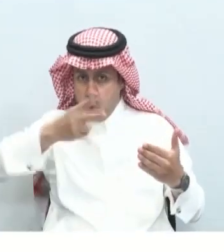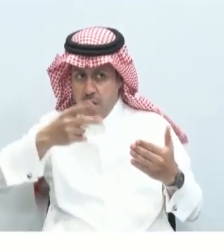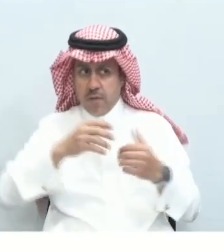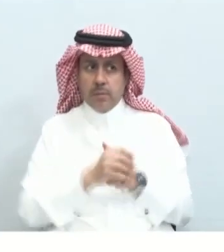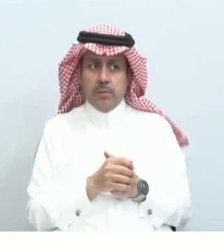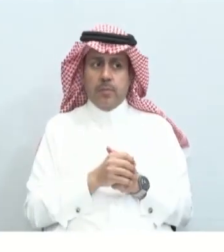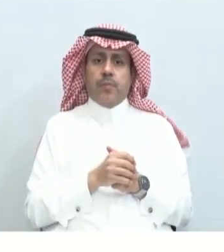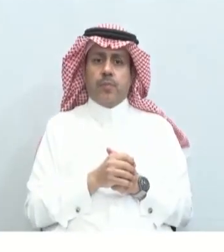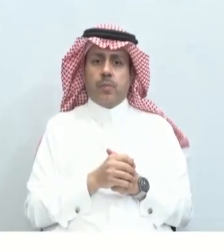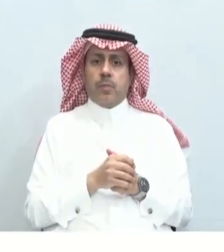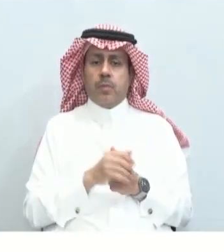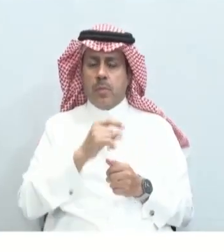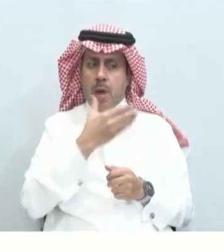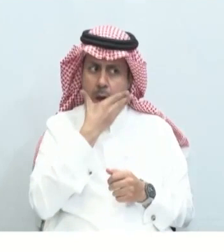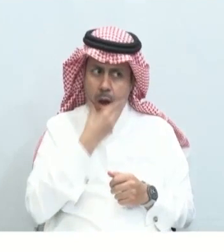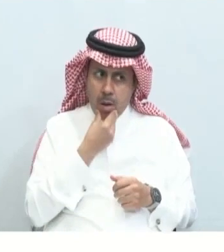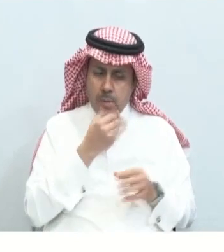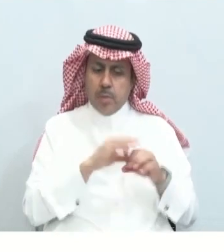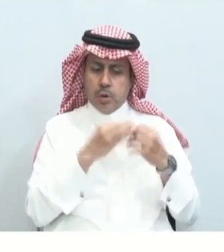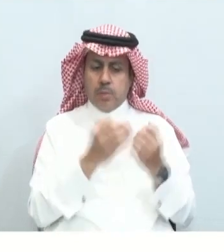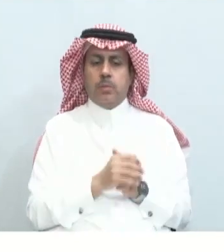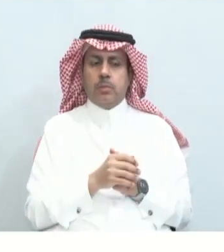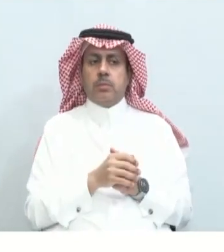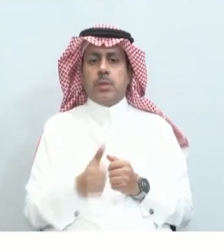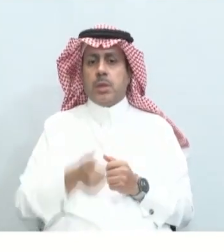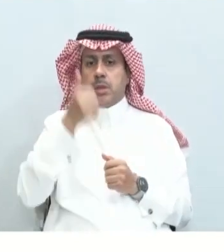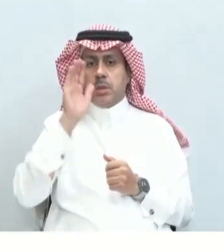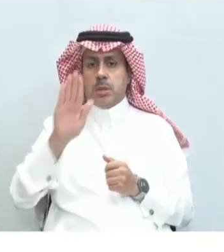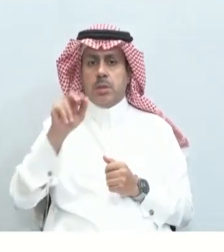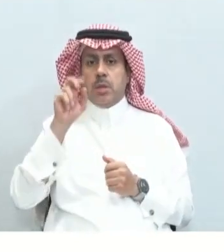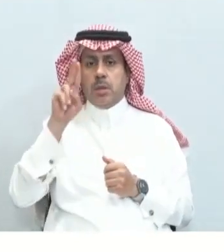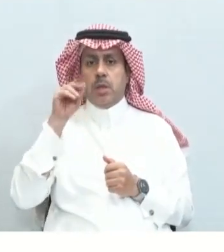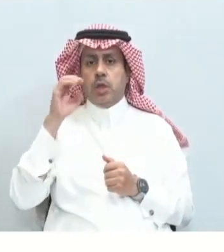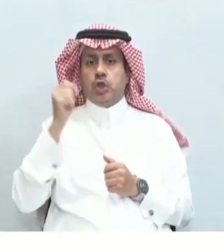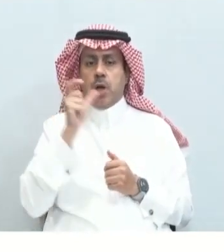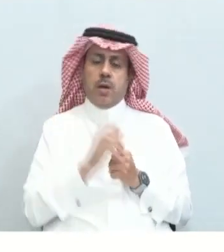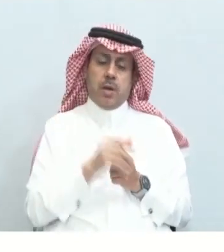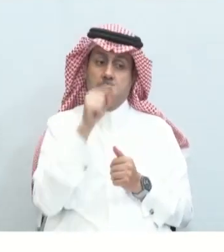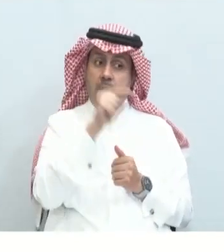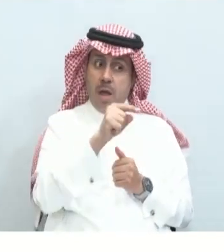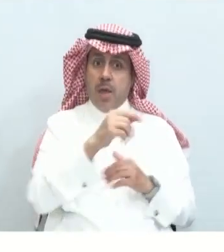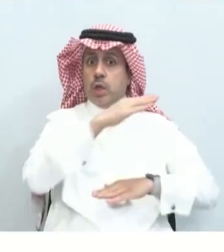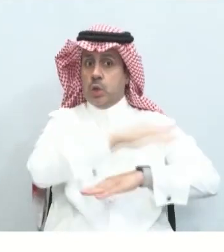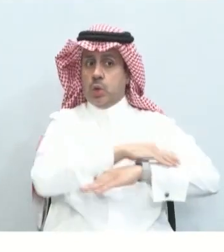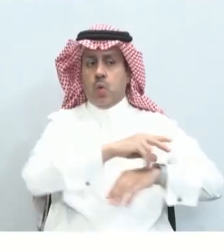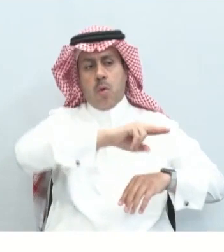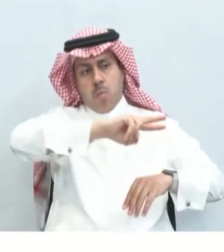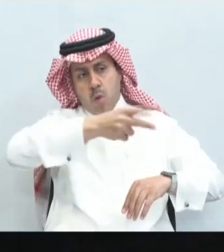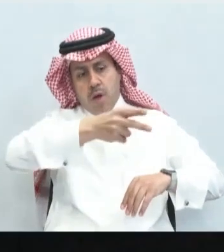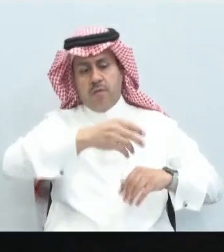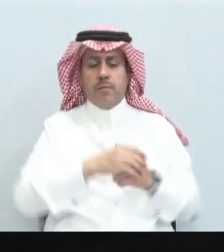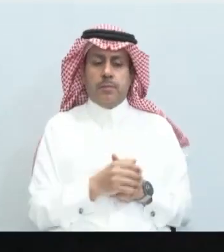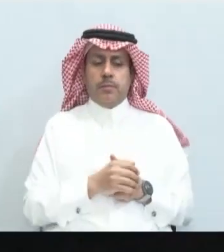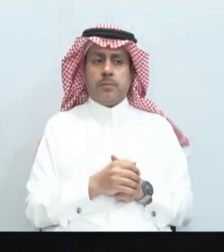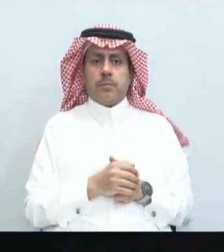هو استنكار المجتمع واستهجانه هذا السلوك المخالف فنجد ان